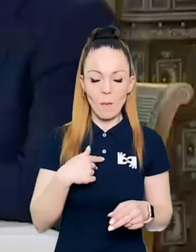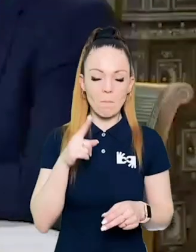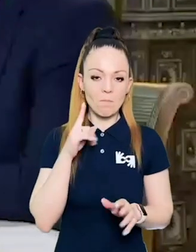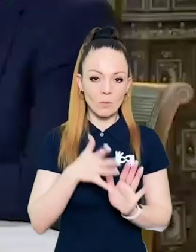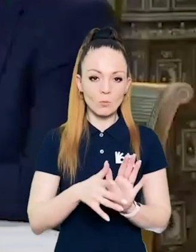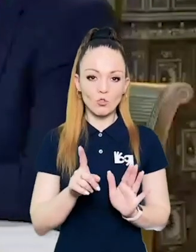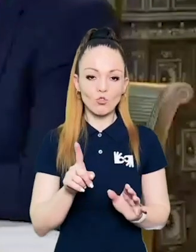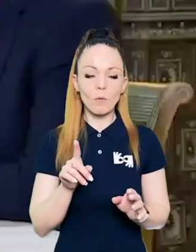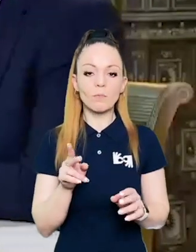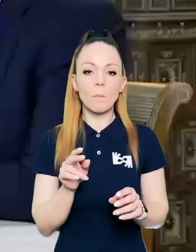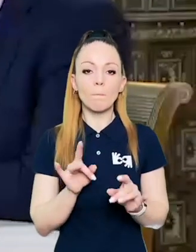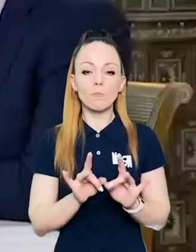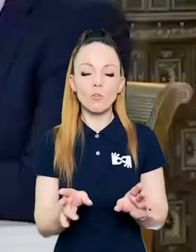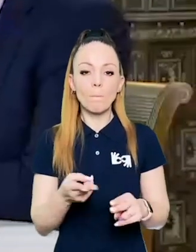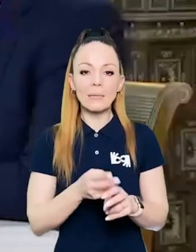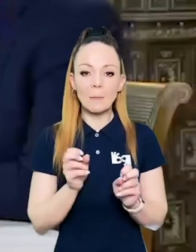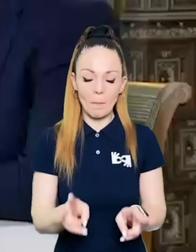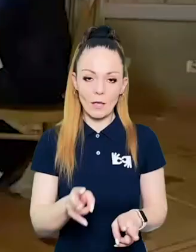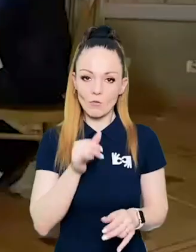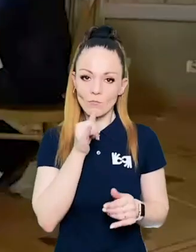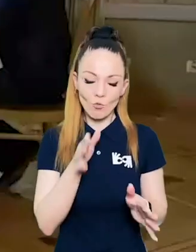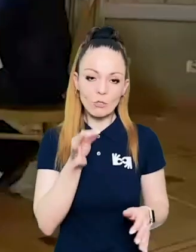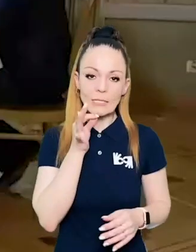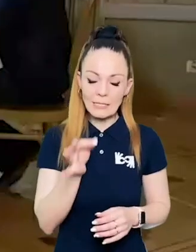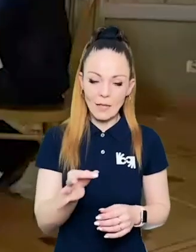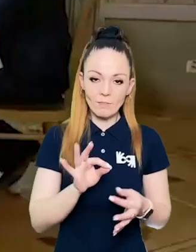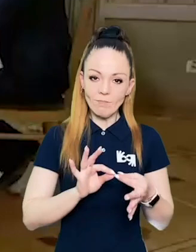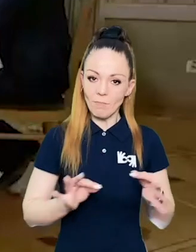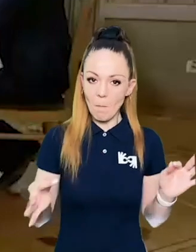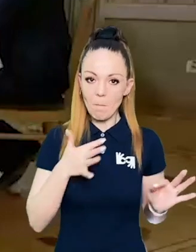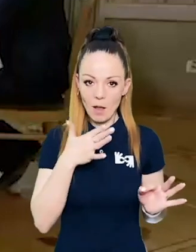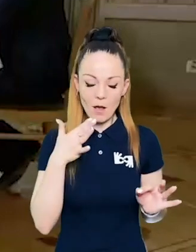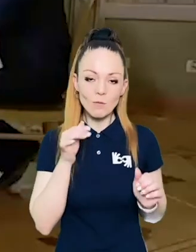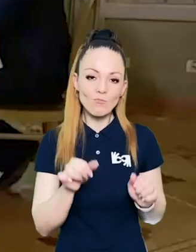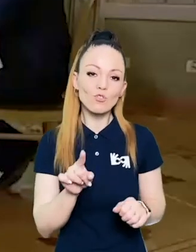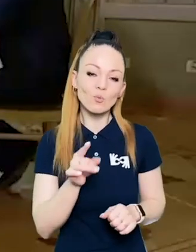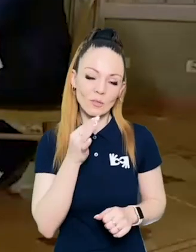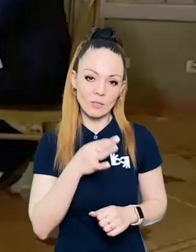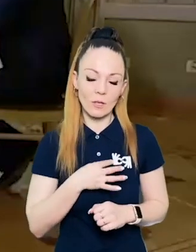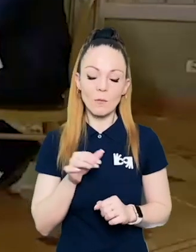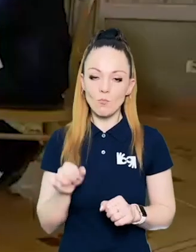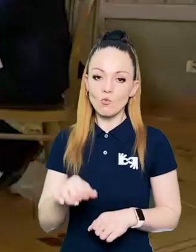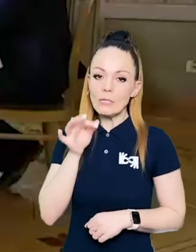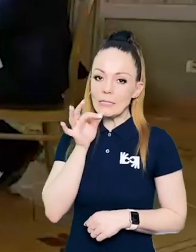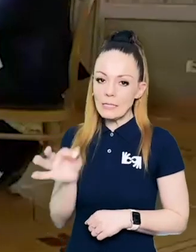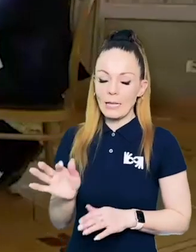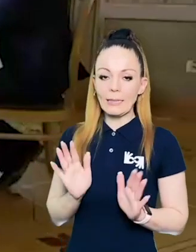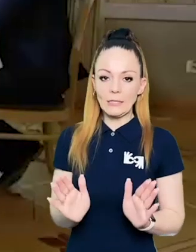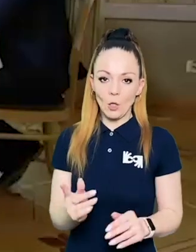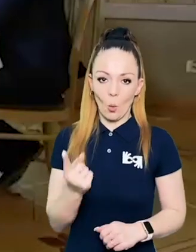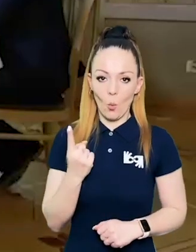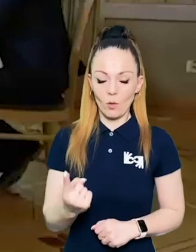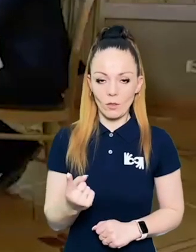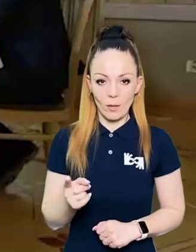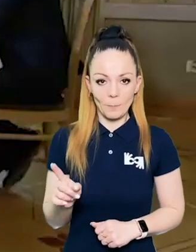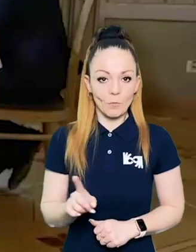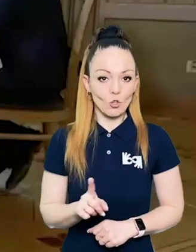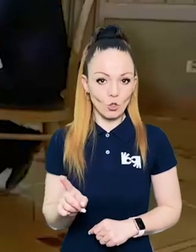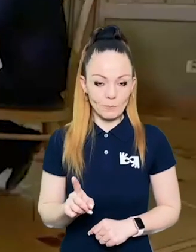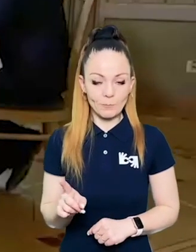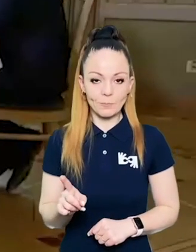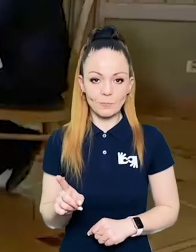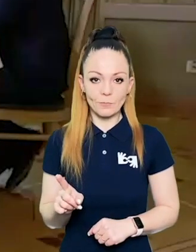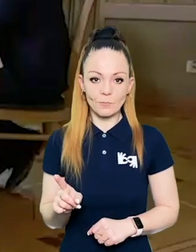причин безпеки цих людей, але якщо щось можна сказати... Можна сказати тільки одне,